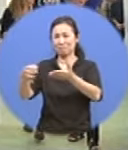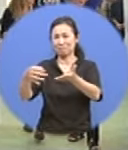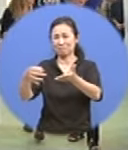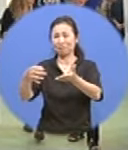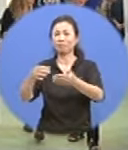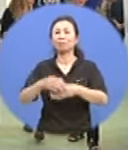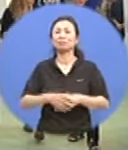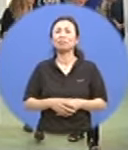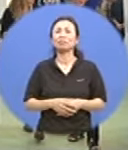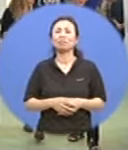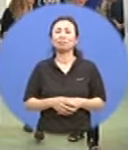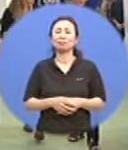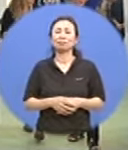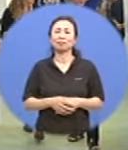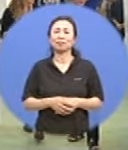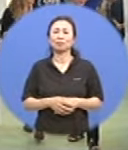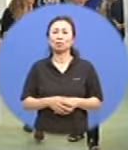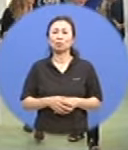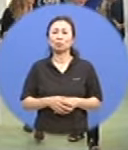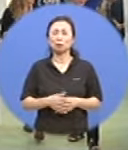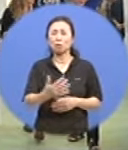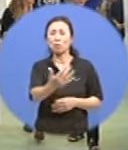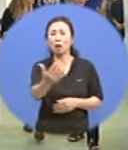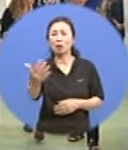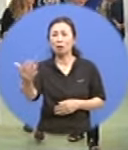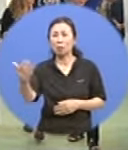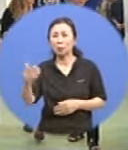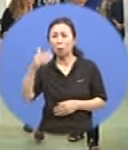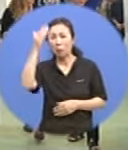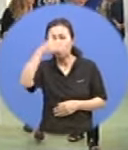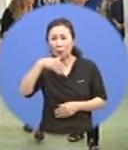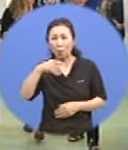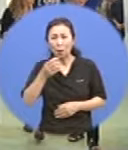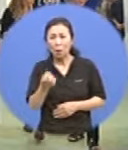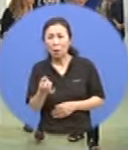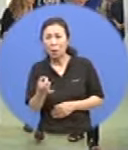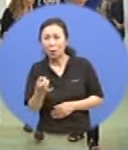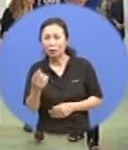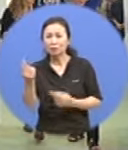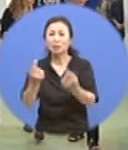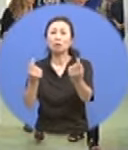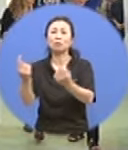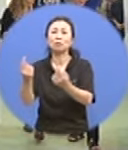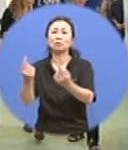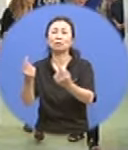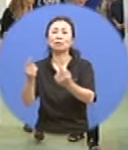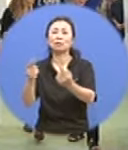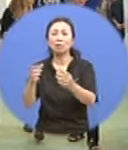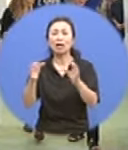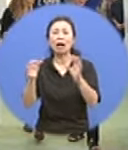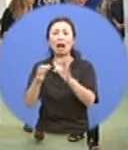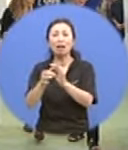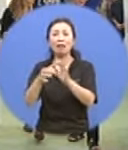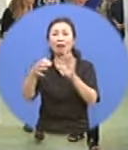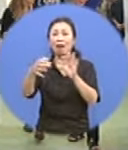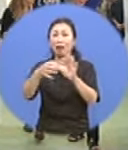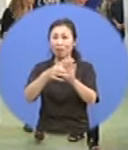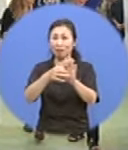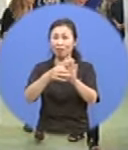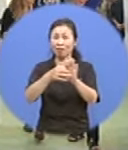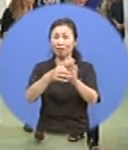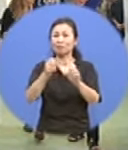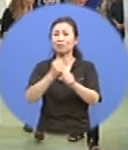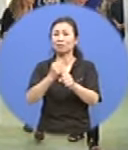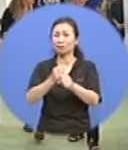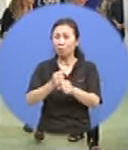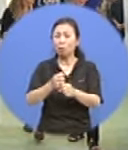と本当に鵜の目鷹の目のバイヤーがやってきますから、そこでいい関係ができると結構輸出ができたり、